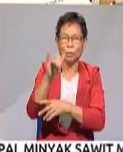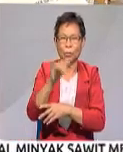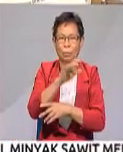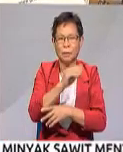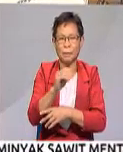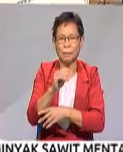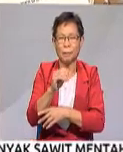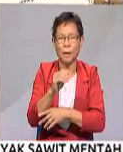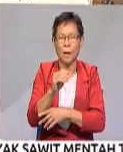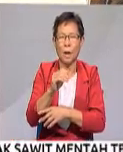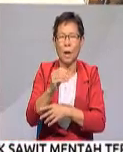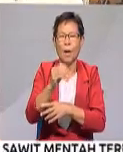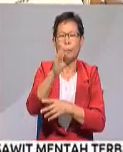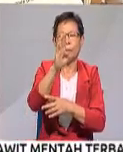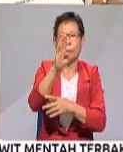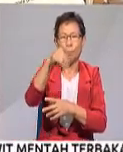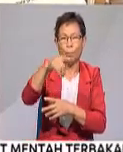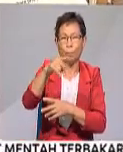World.